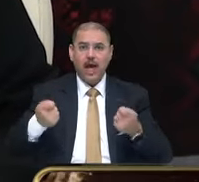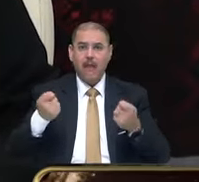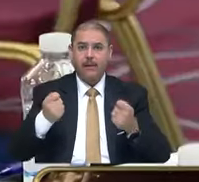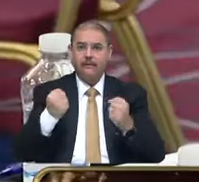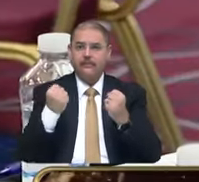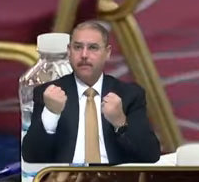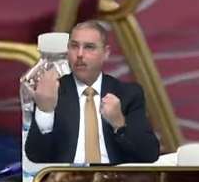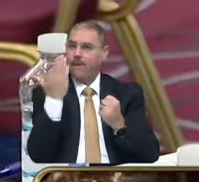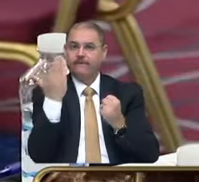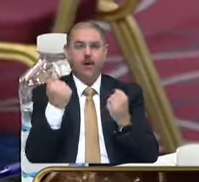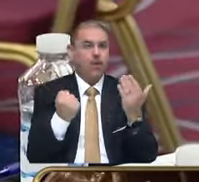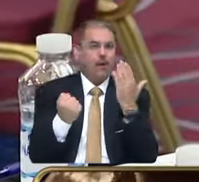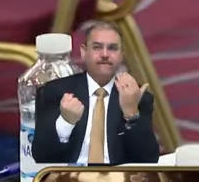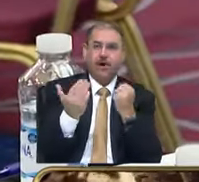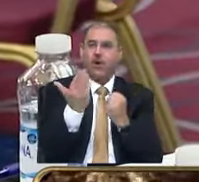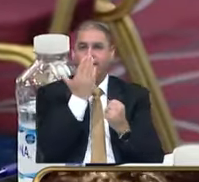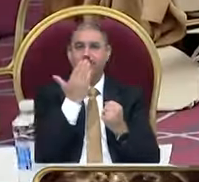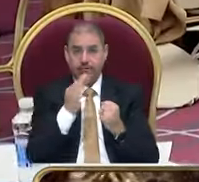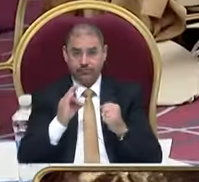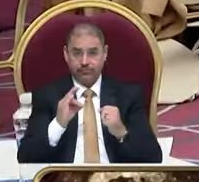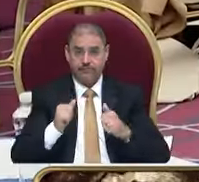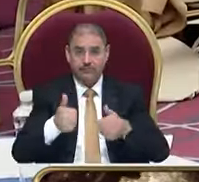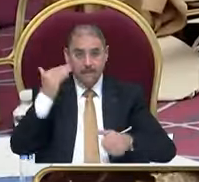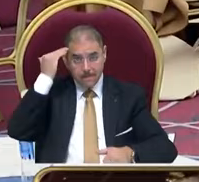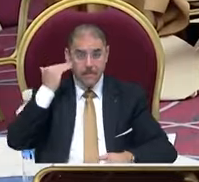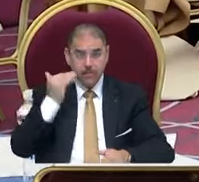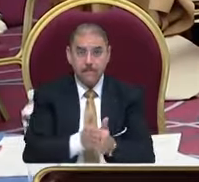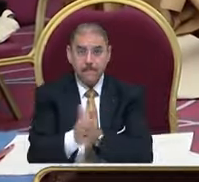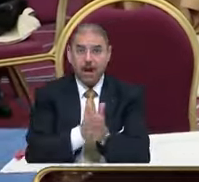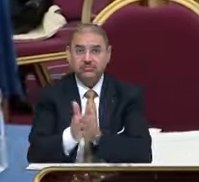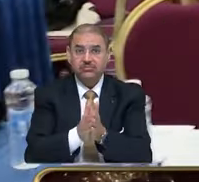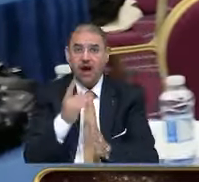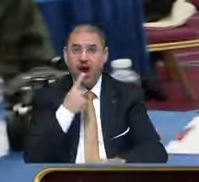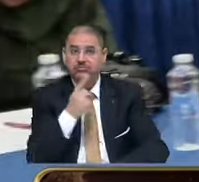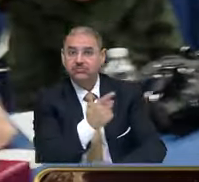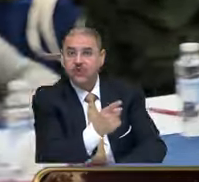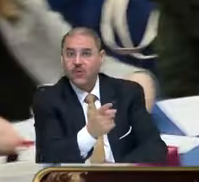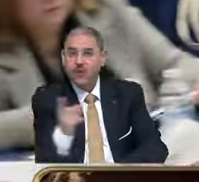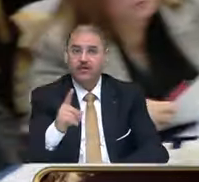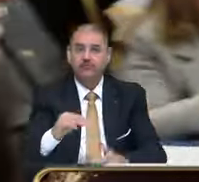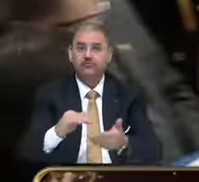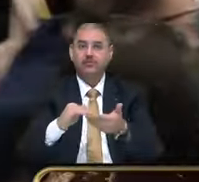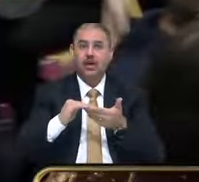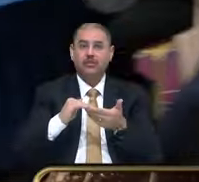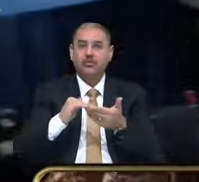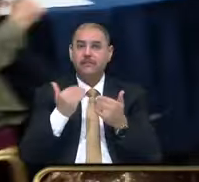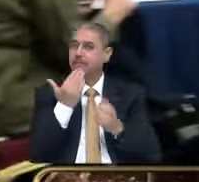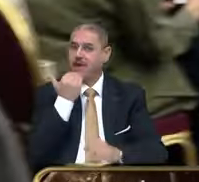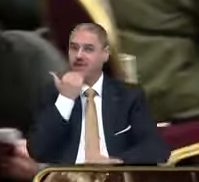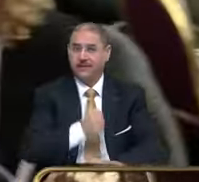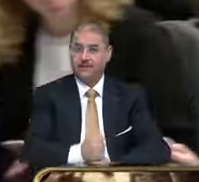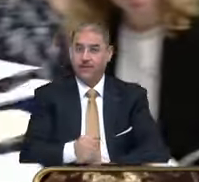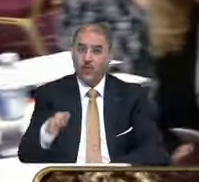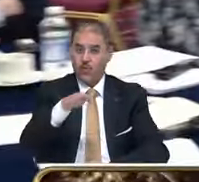العراقيل أمام زيادة مشاركتهن في سوق العمل. بمقابل ذلك، شددت منظمة كير الدولية في الأردن على